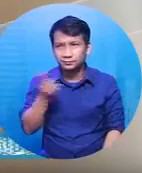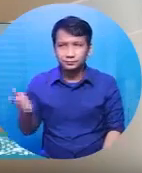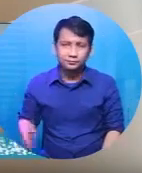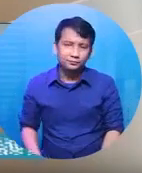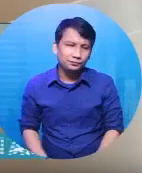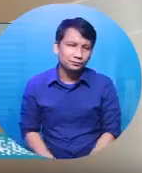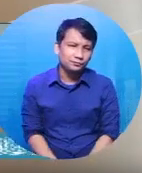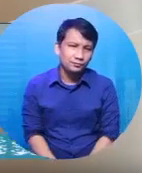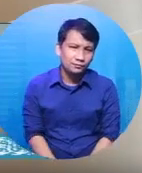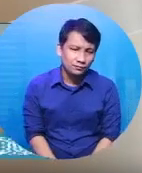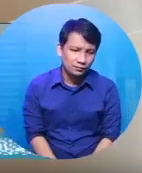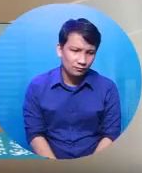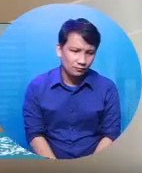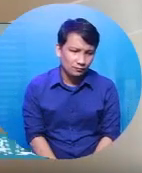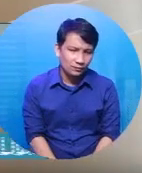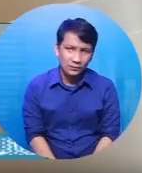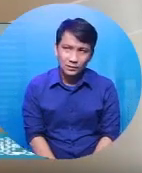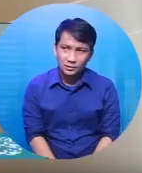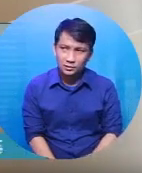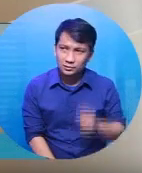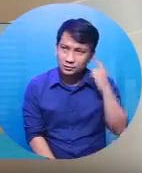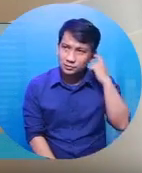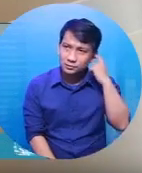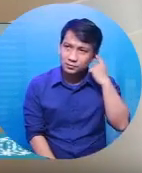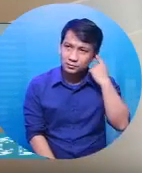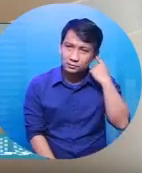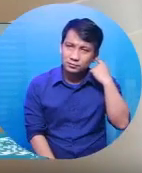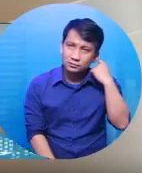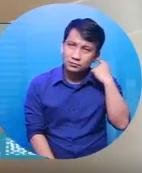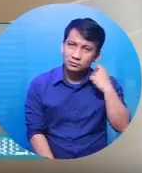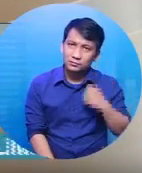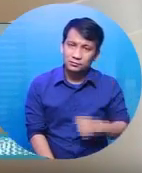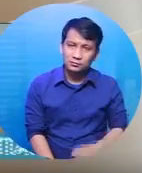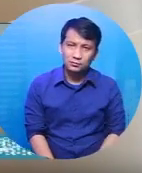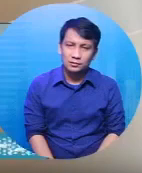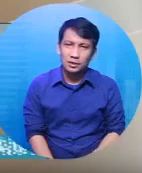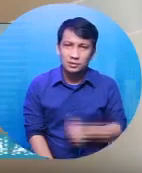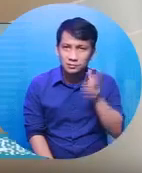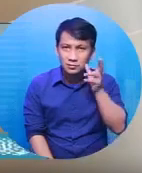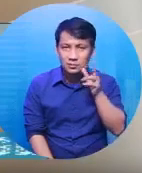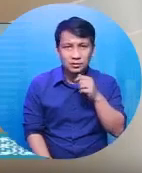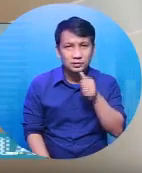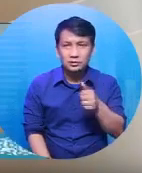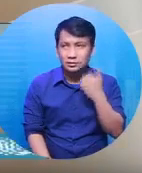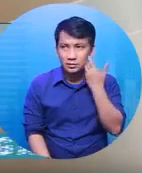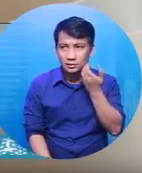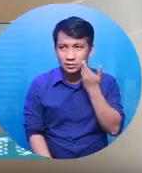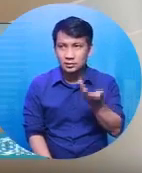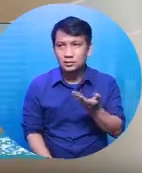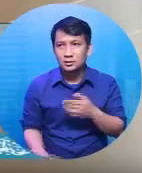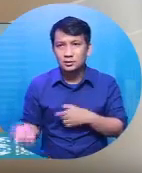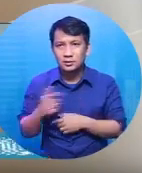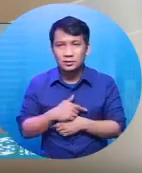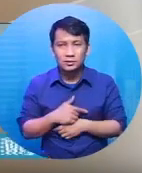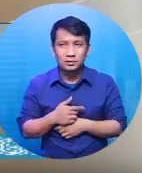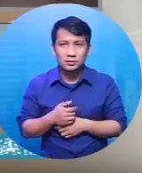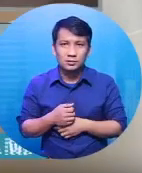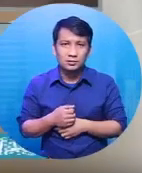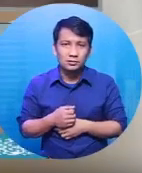Ma'am. Ma'am Rochelle? Grabe, sir. Nakakaya, sir. Sa tanan ng buhay ko, sir. Noon, sir, alam niyo,